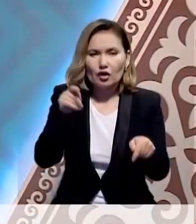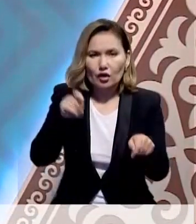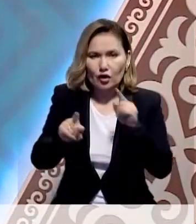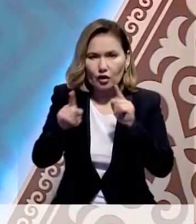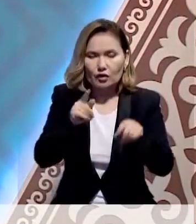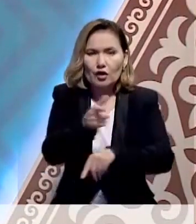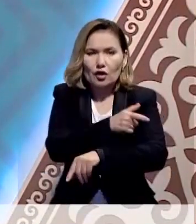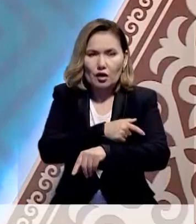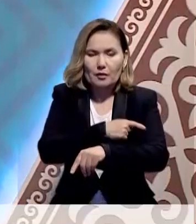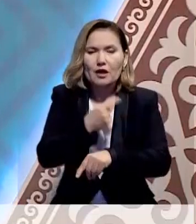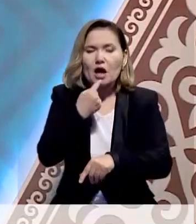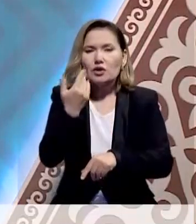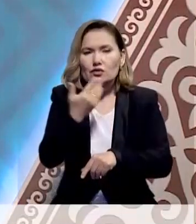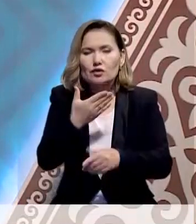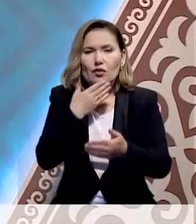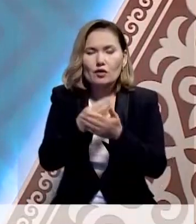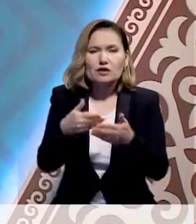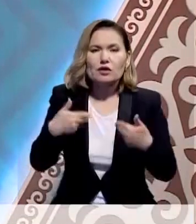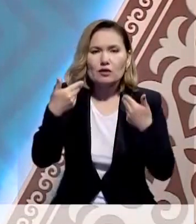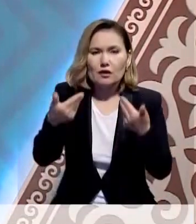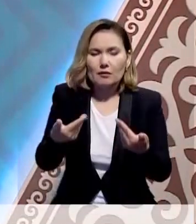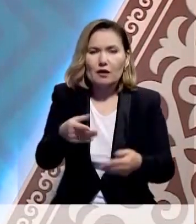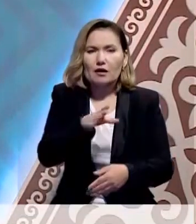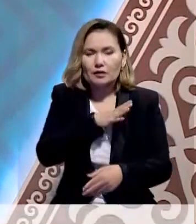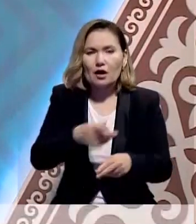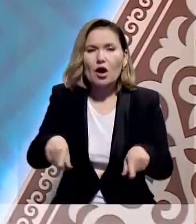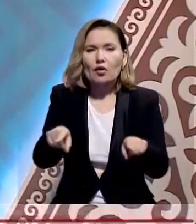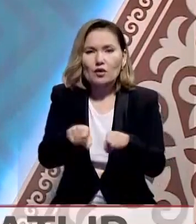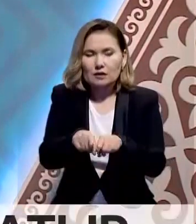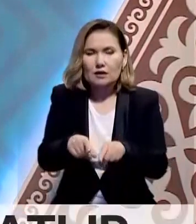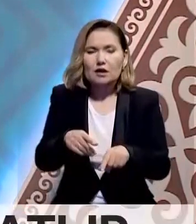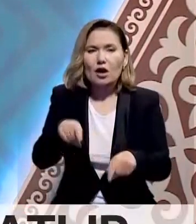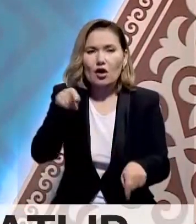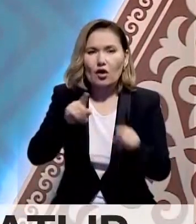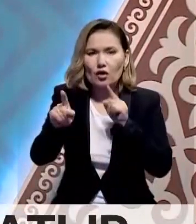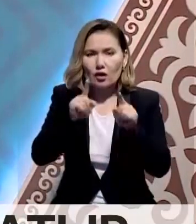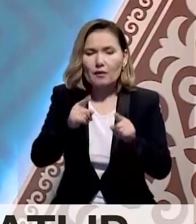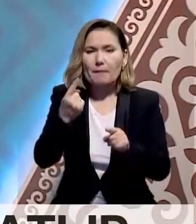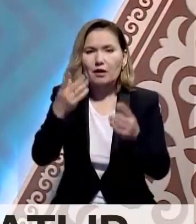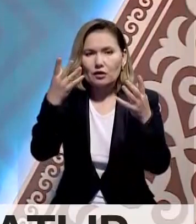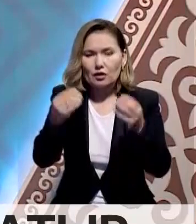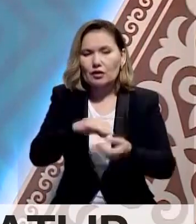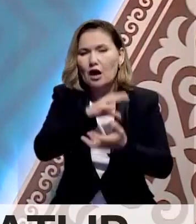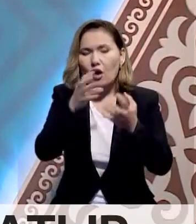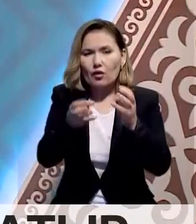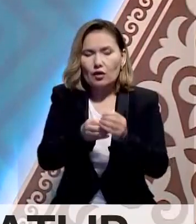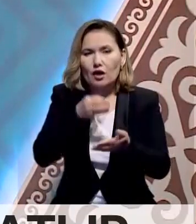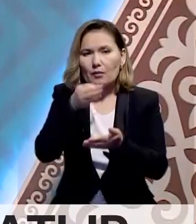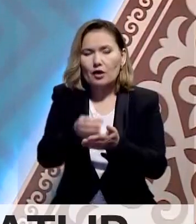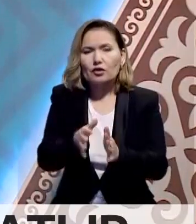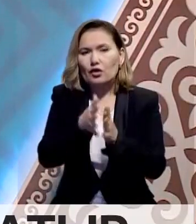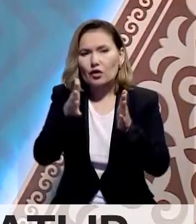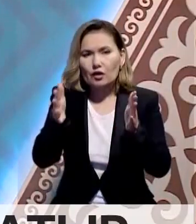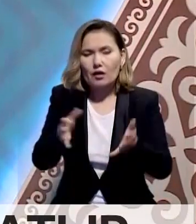өз сөз алып, өз ұсыныстарын ортаға салды. Осылайша құрылтайдың бірінші күнінің қорытындысы бойынша ұзын